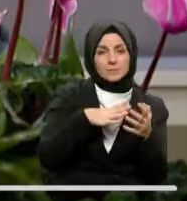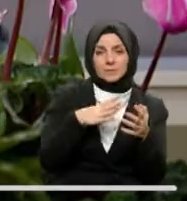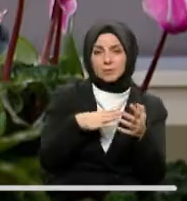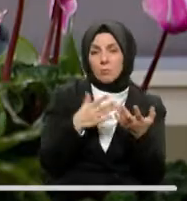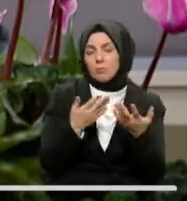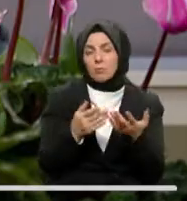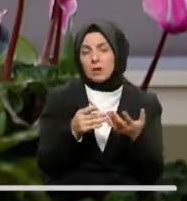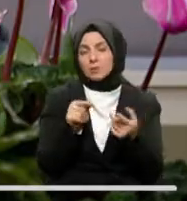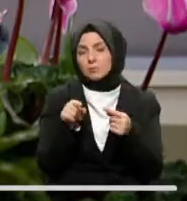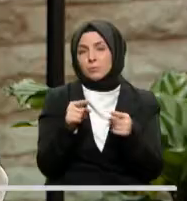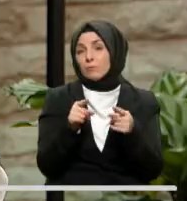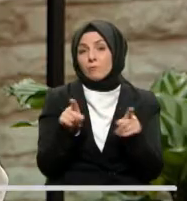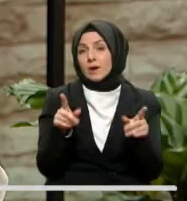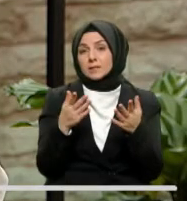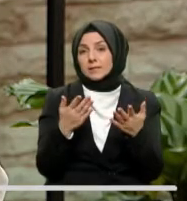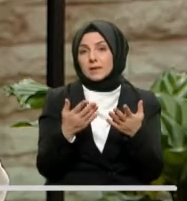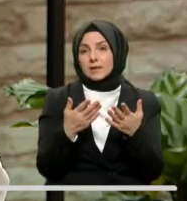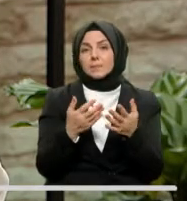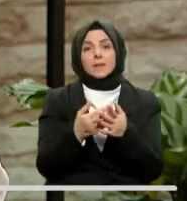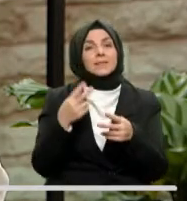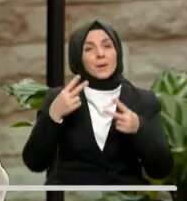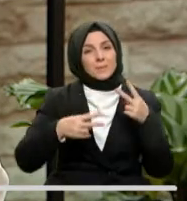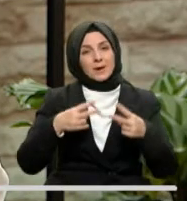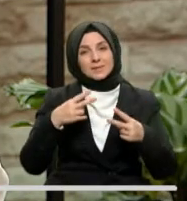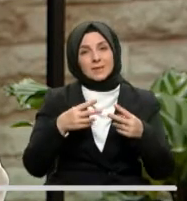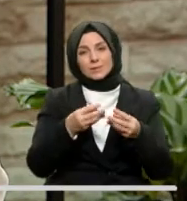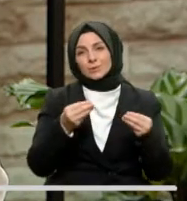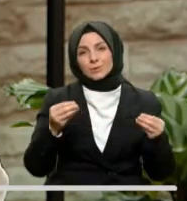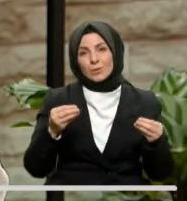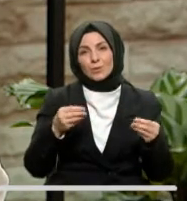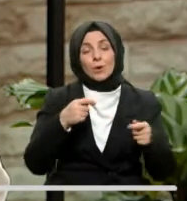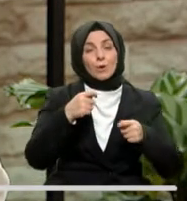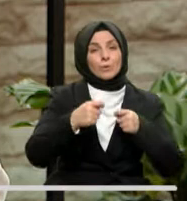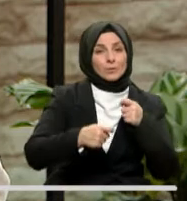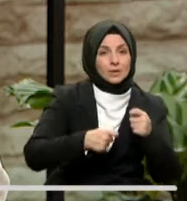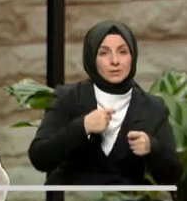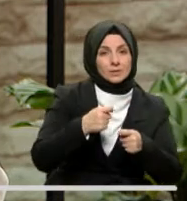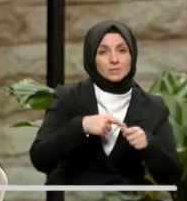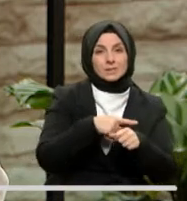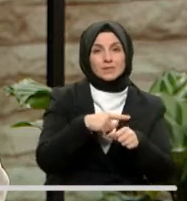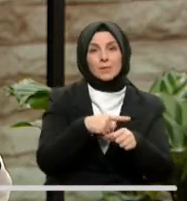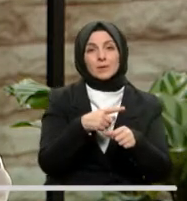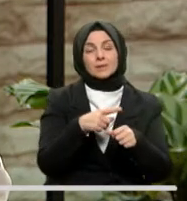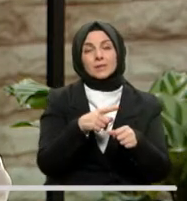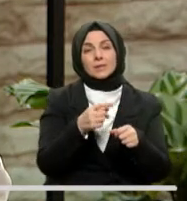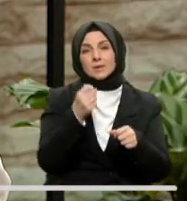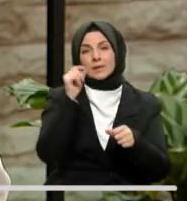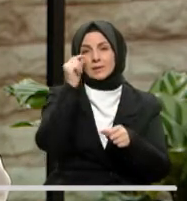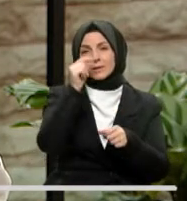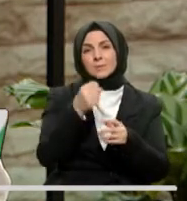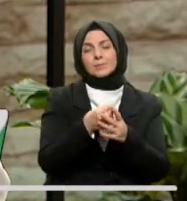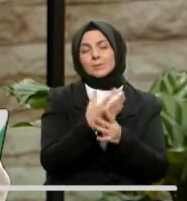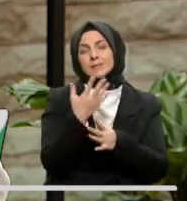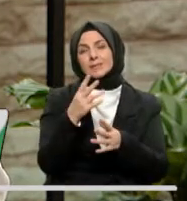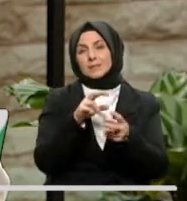nedir bu fark tatlı bazen çok uğraştım zaman bitki değişebiliyor Biz çok fazla uğraşıyoruz insanların çok seviyor çok fazla uğraşıyor Şimdi şöyle